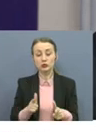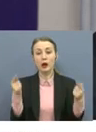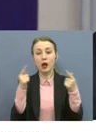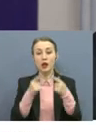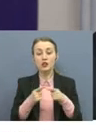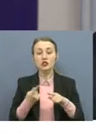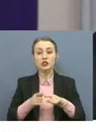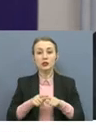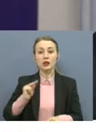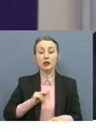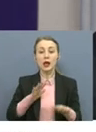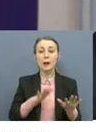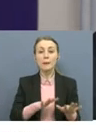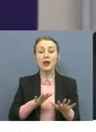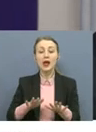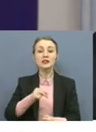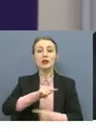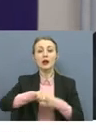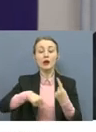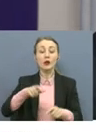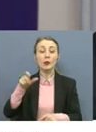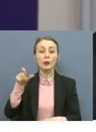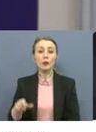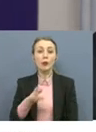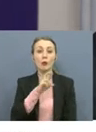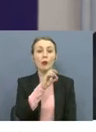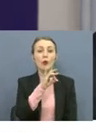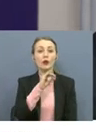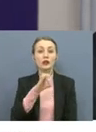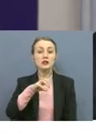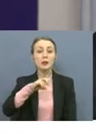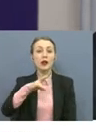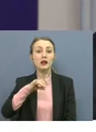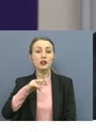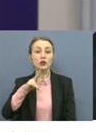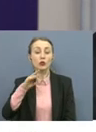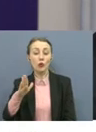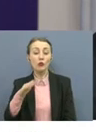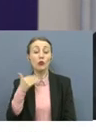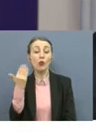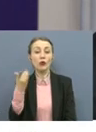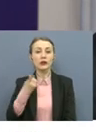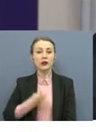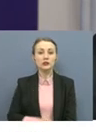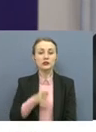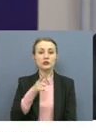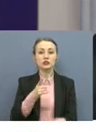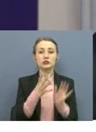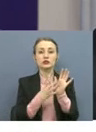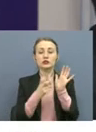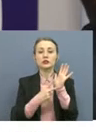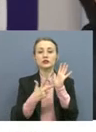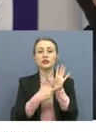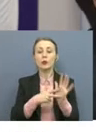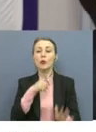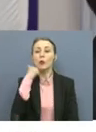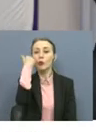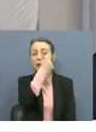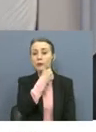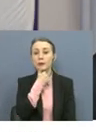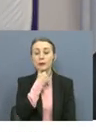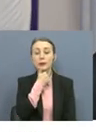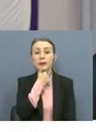қарастырған мәселе сайын соған сәйкес кісілерді шақырып, кәсіпкерлер болсын, зейнекерлер болсын, және де депутаттармен тікелей байланыста